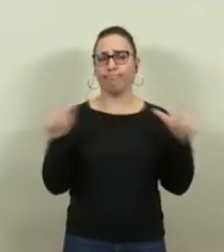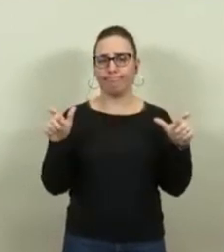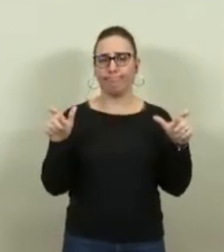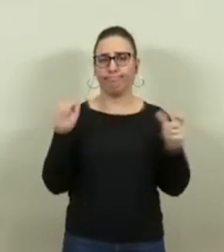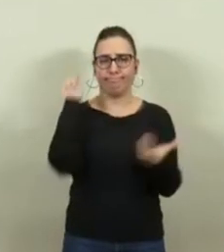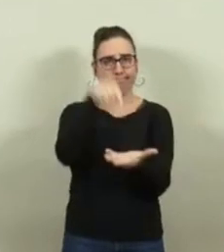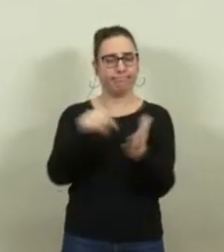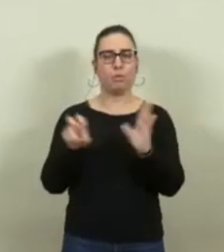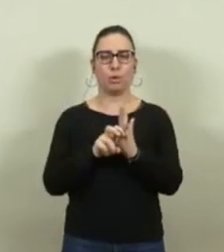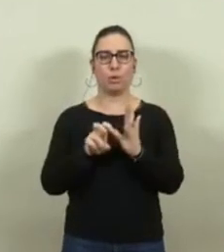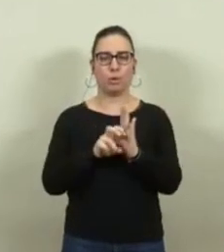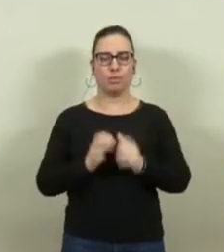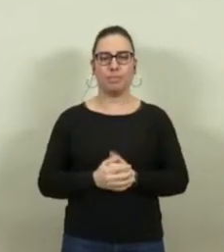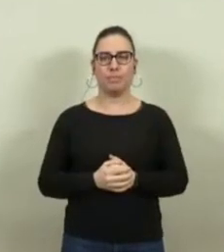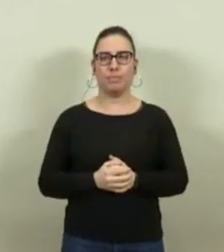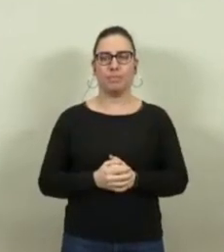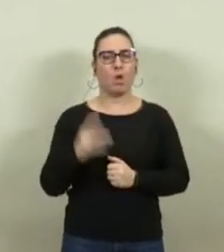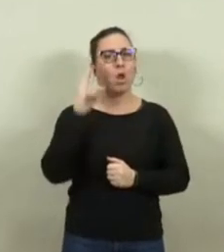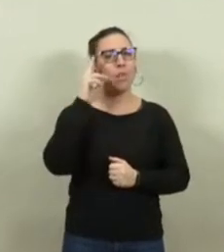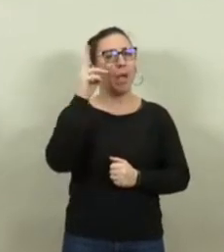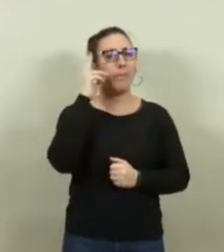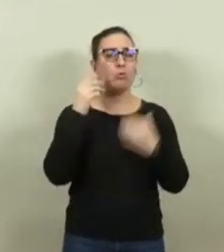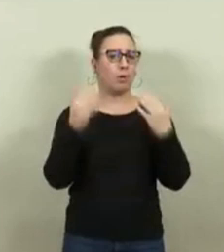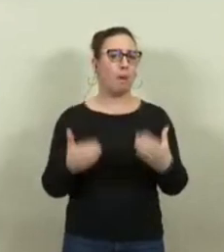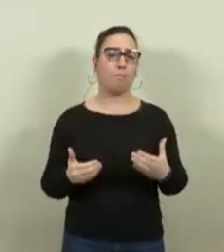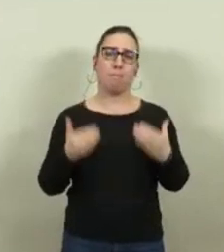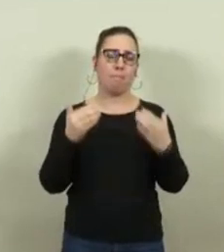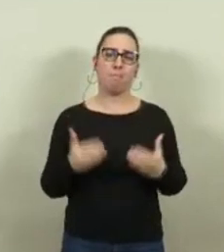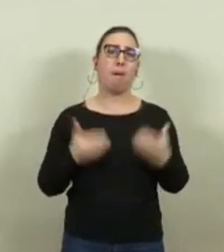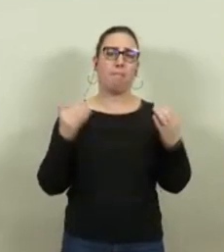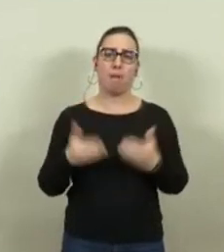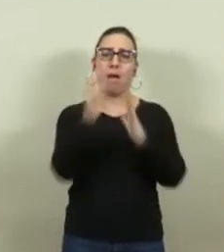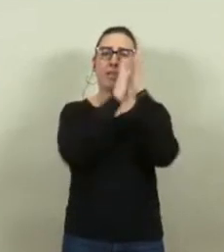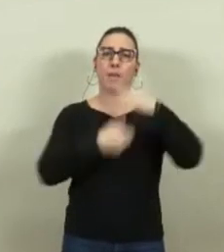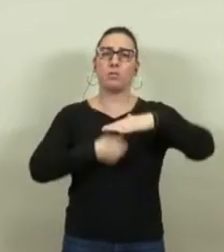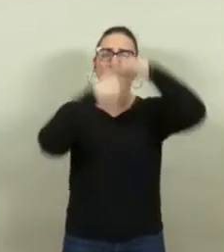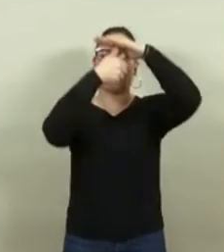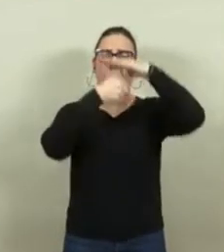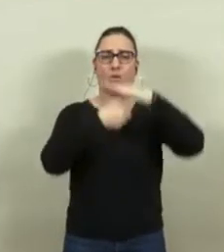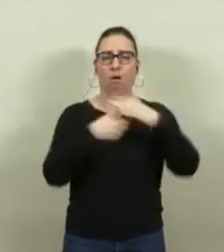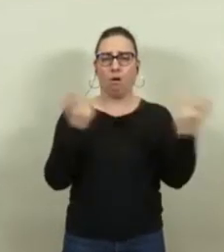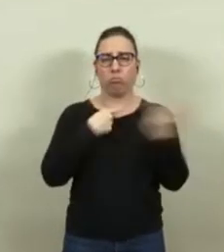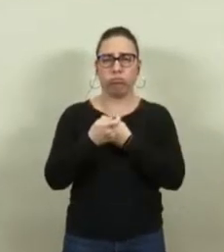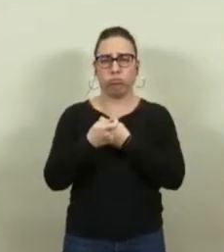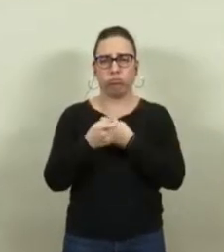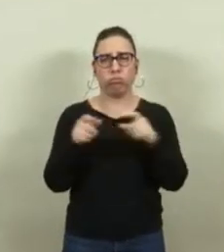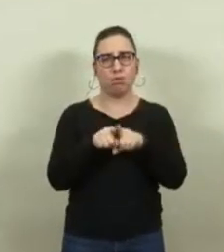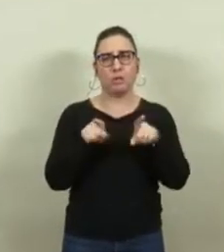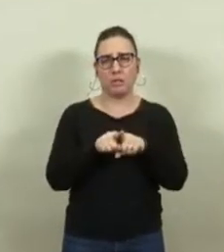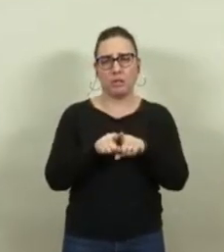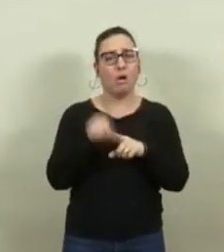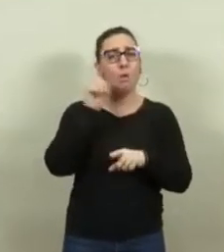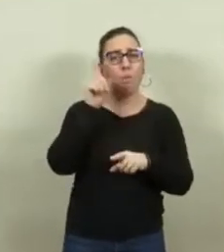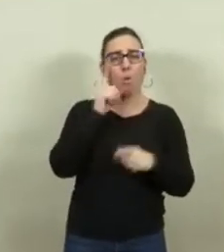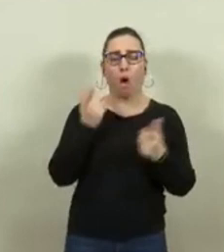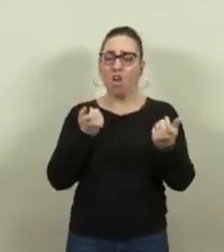Grenoble. Comme d'habitude, vos délibérations cadres sonnent terriblement faux à côté de la réalité de votre gestion et